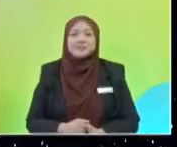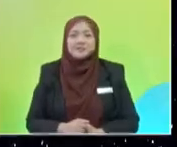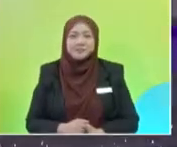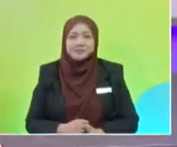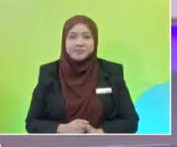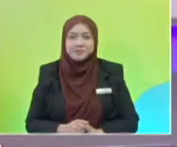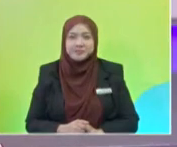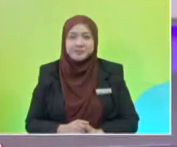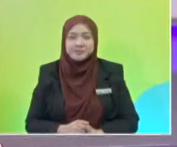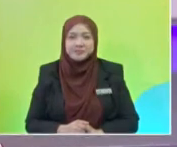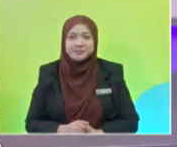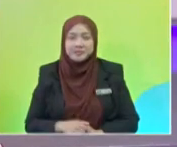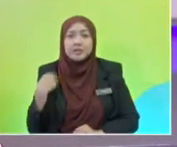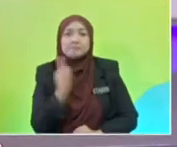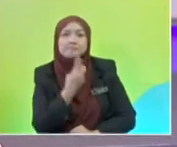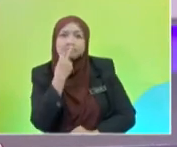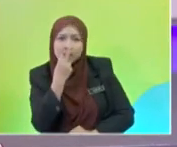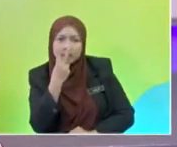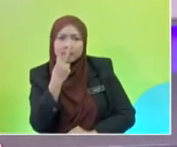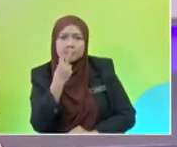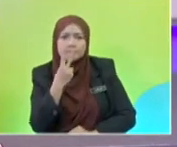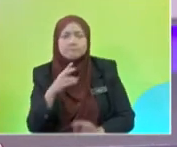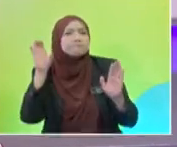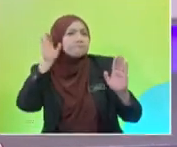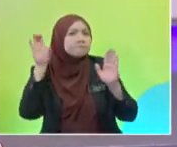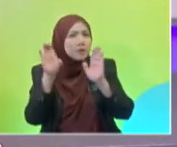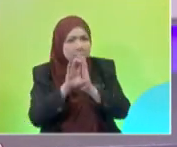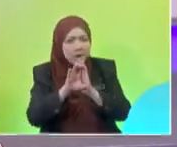apa kita lakukan